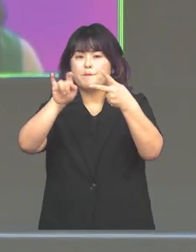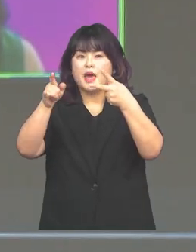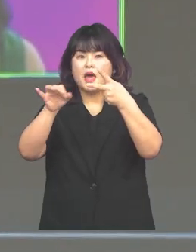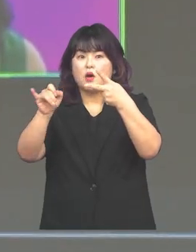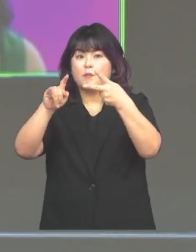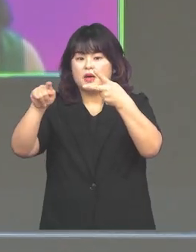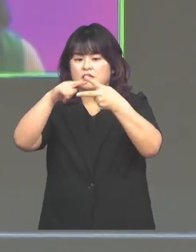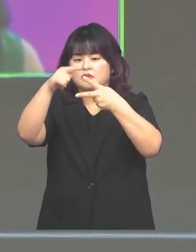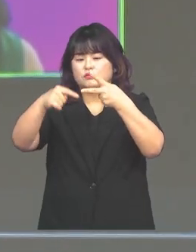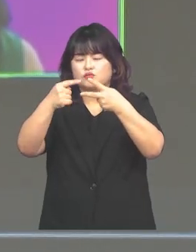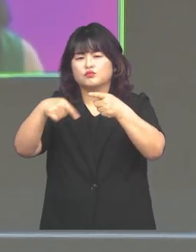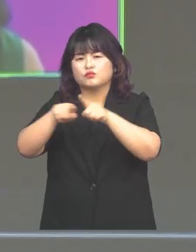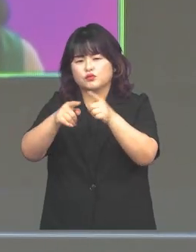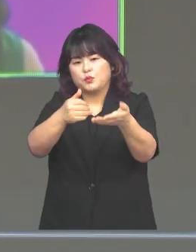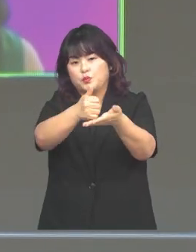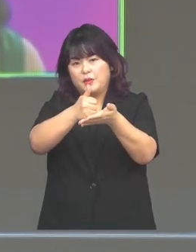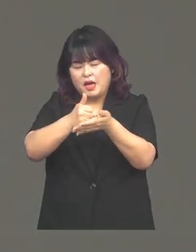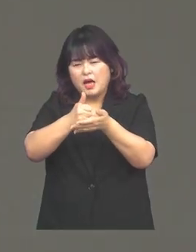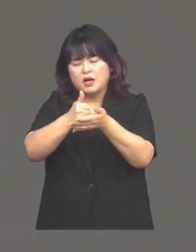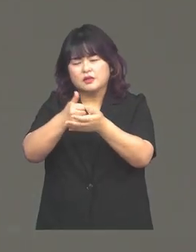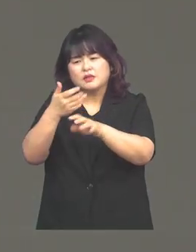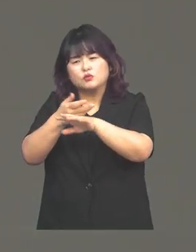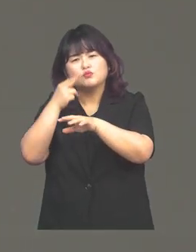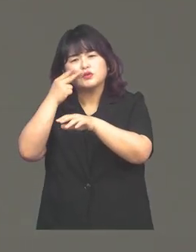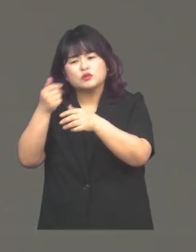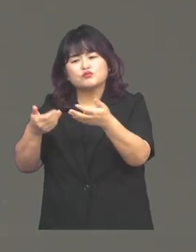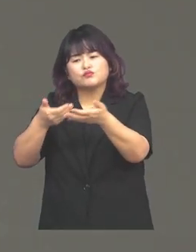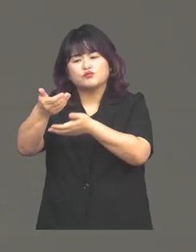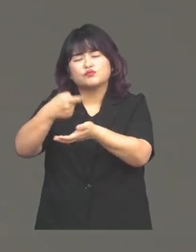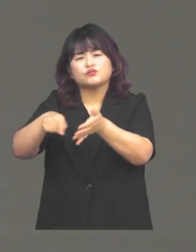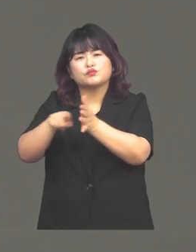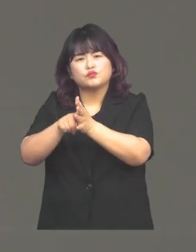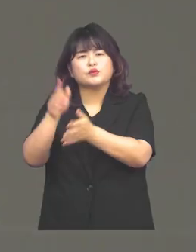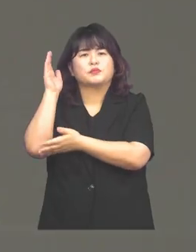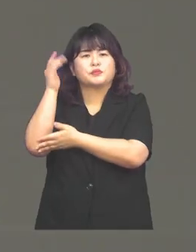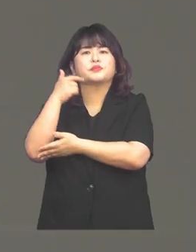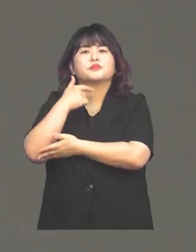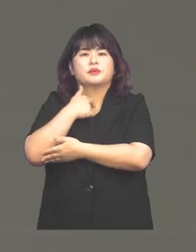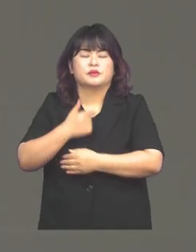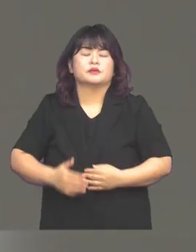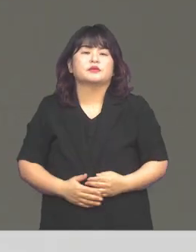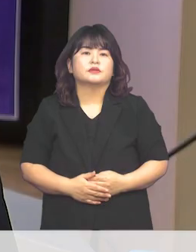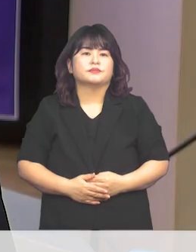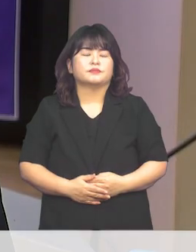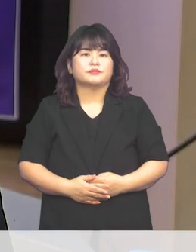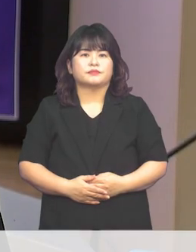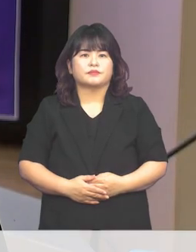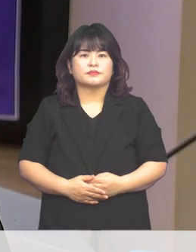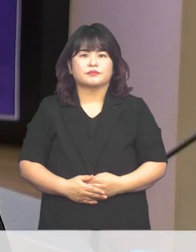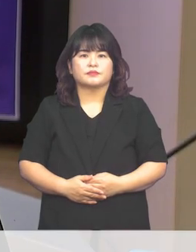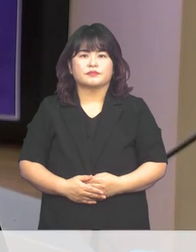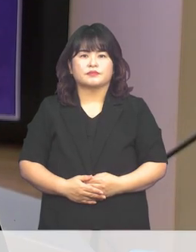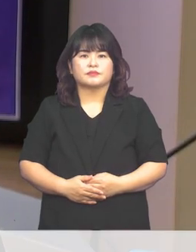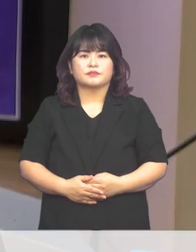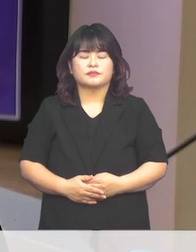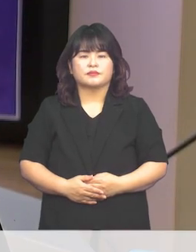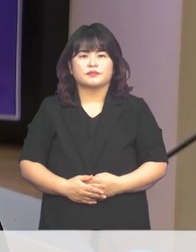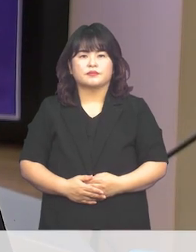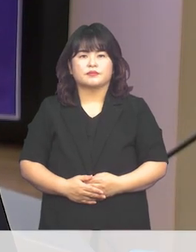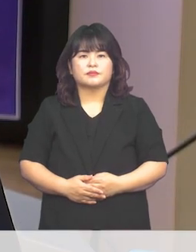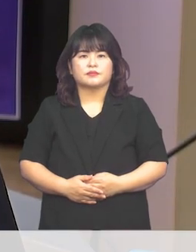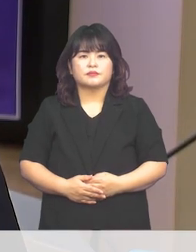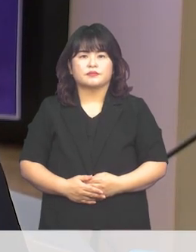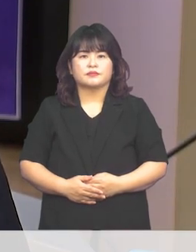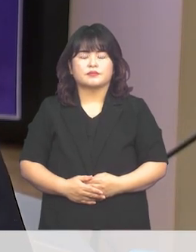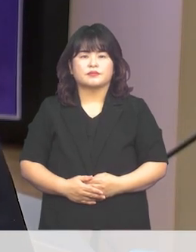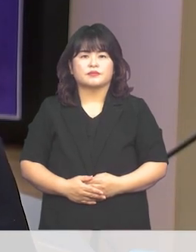경제개발청 관계자를 초청한 미국 시장 진출 전략 세미나도 진행됐습니다. Already, so now is my first time to visit the country